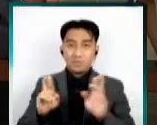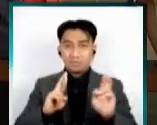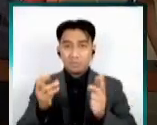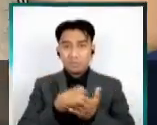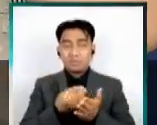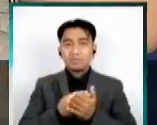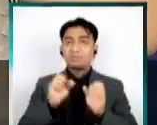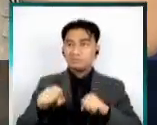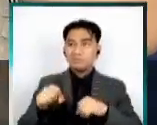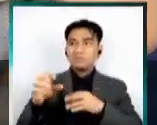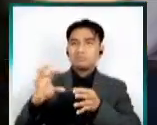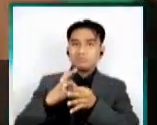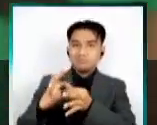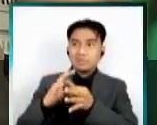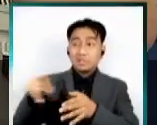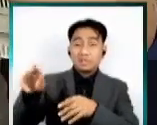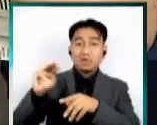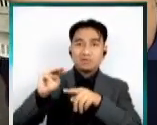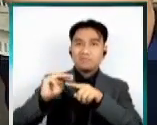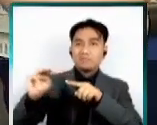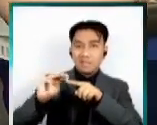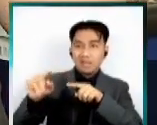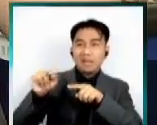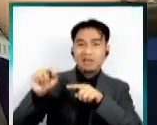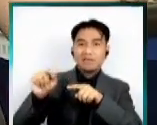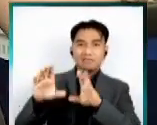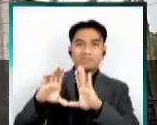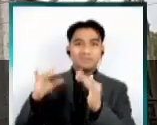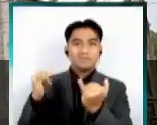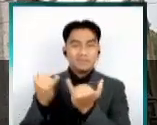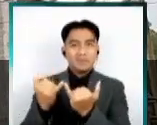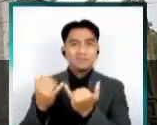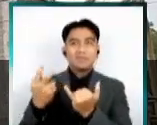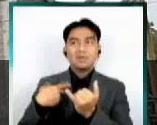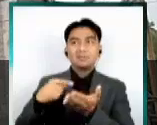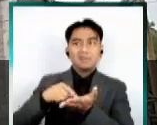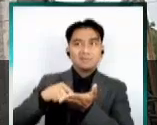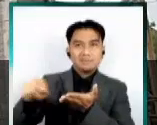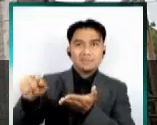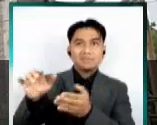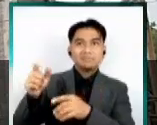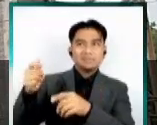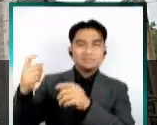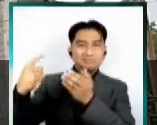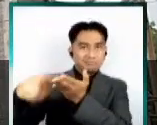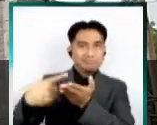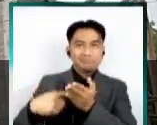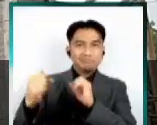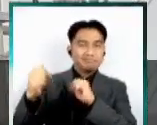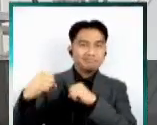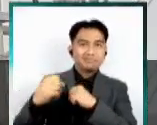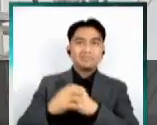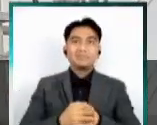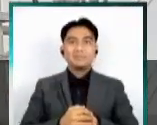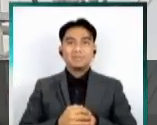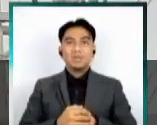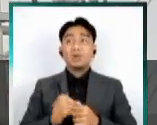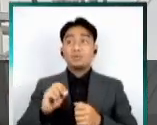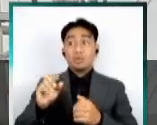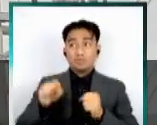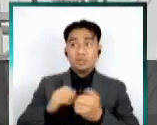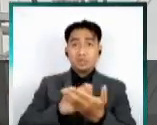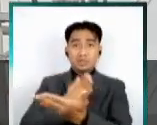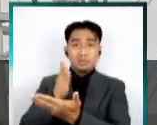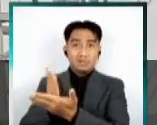sa Meralco para sa mas magaan na payment terms. Maaring pumunta sa business centers ng Meralco o makipag-ugnayan sa